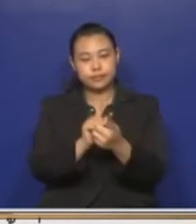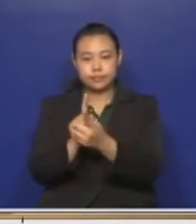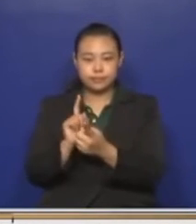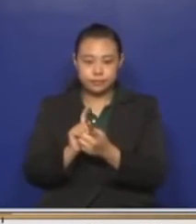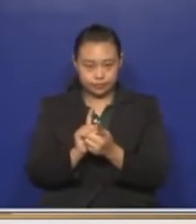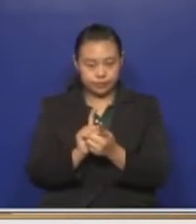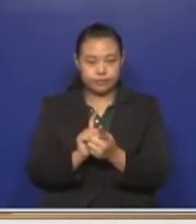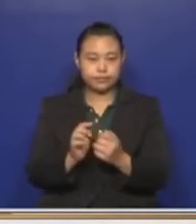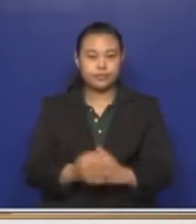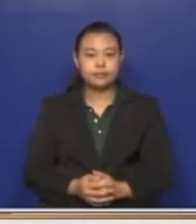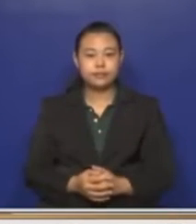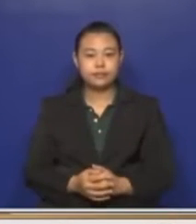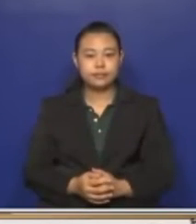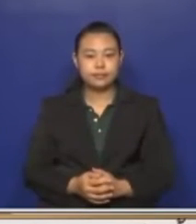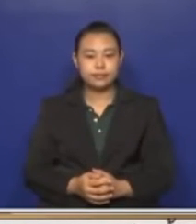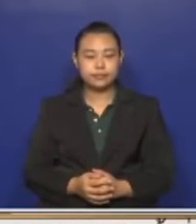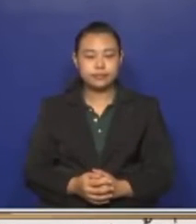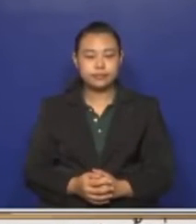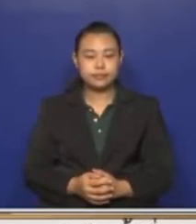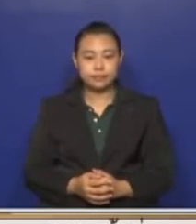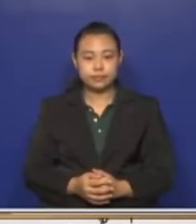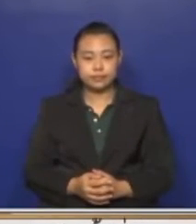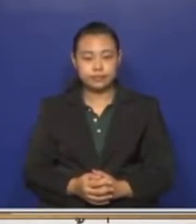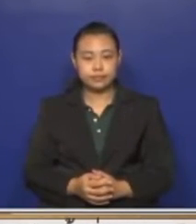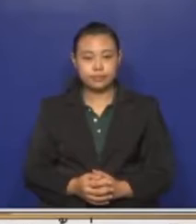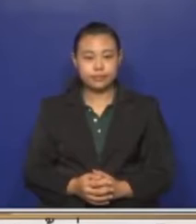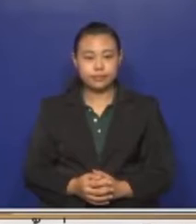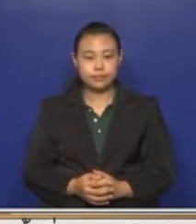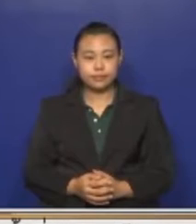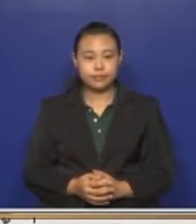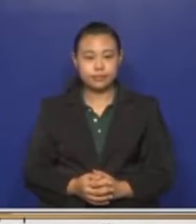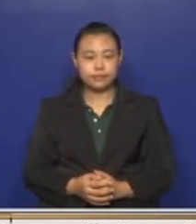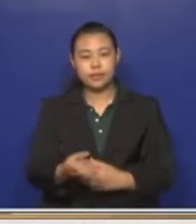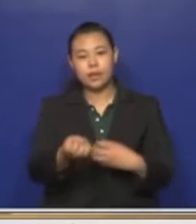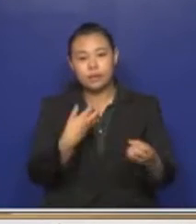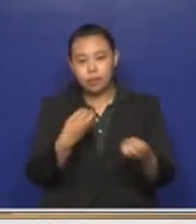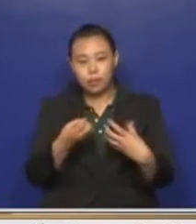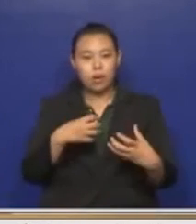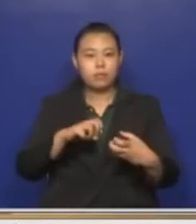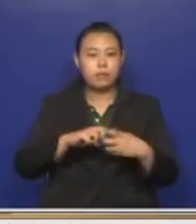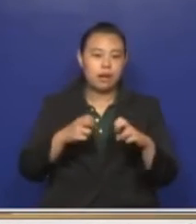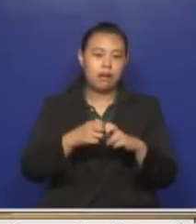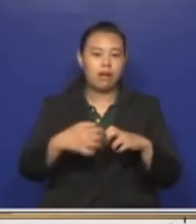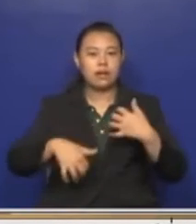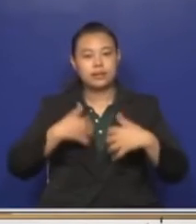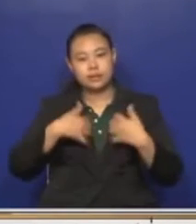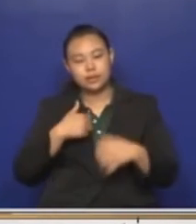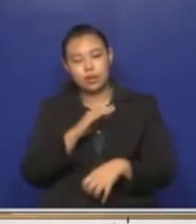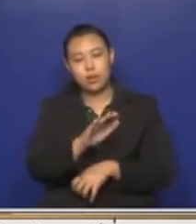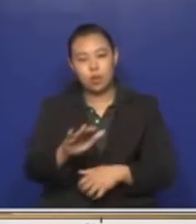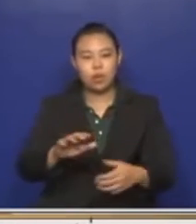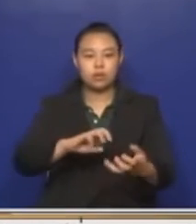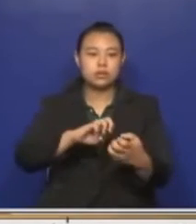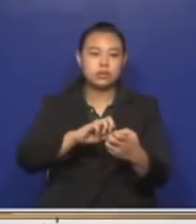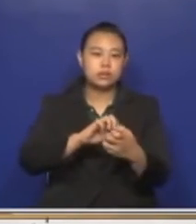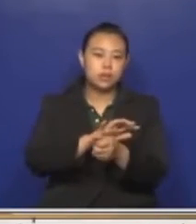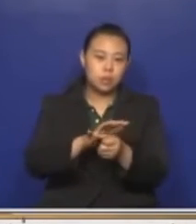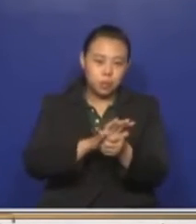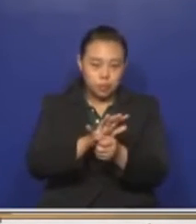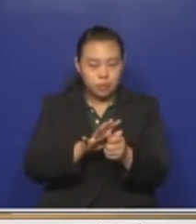าชนนะคะเขาก็ได้ร้องเรียนถึงความเดือดร้อนเนื่องจากสถานการณ์โควิดที่ระบ